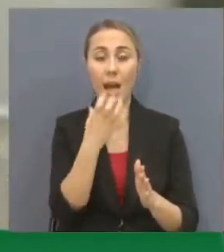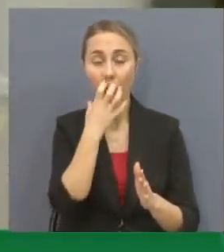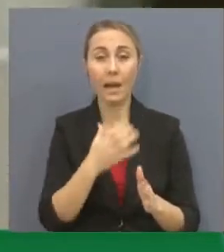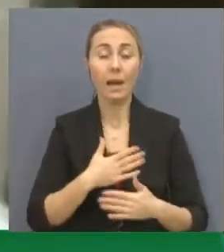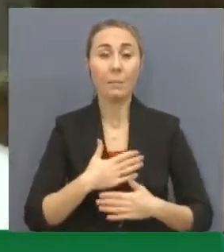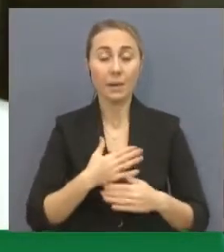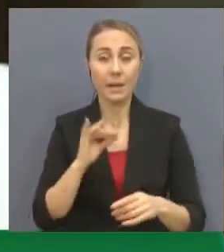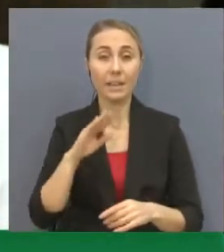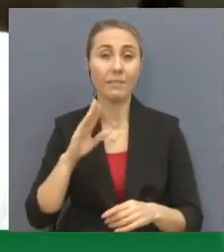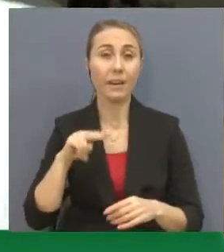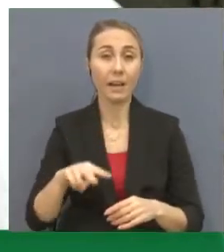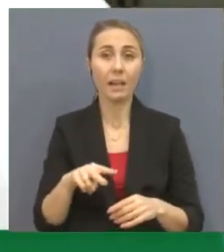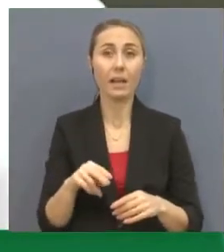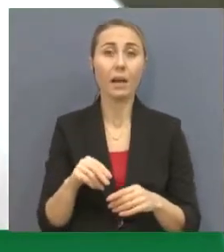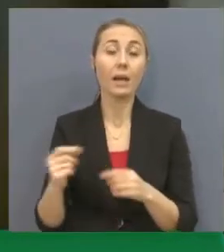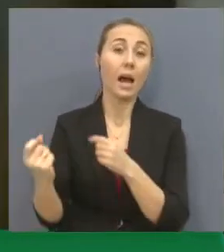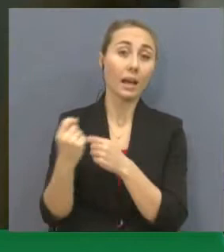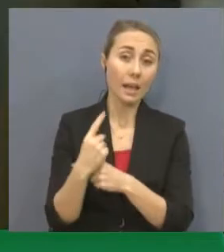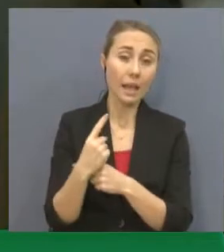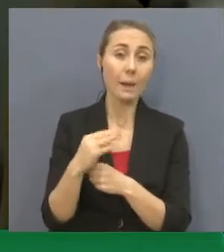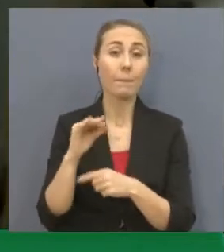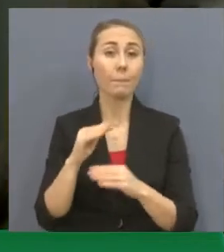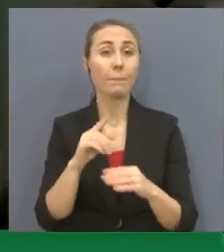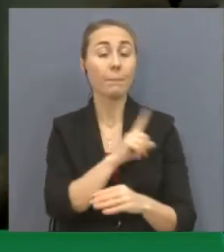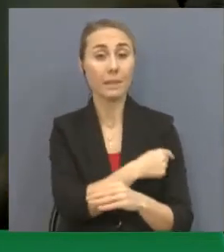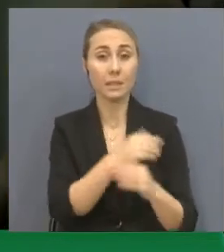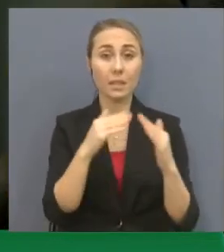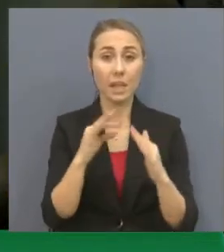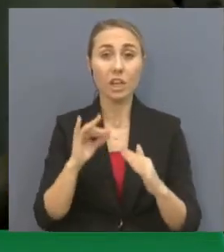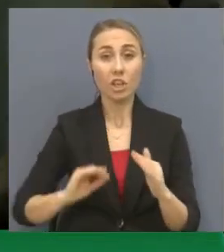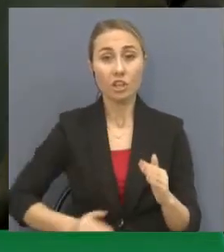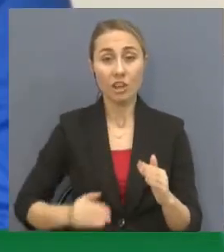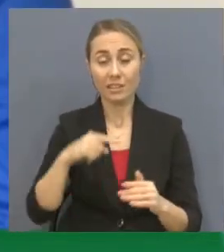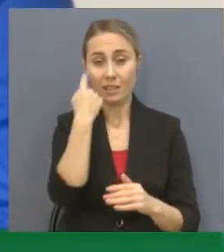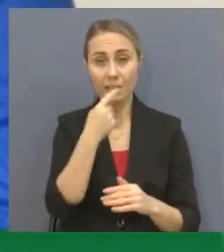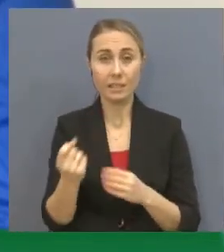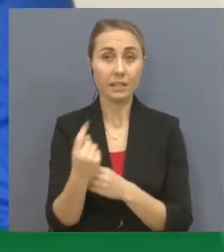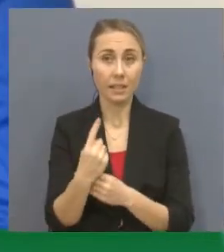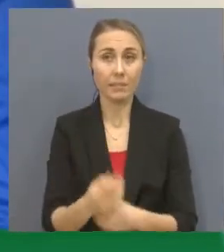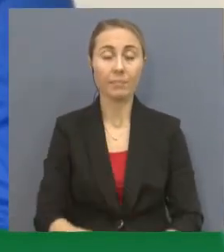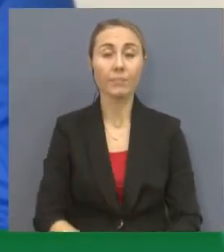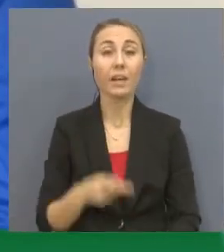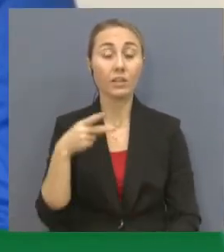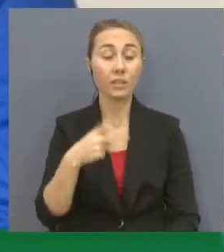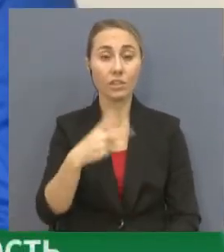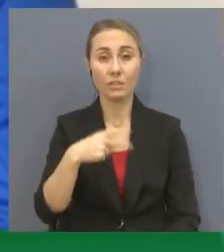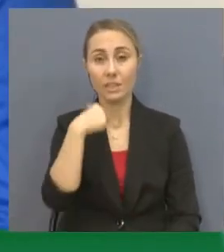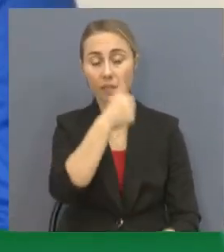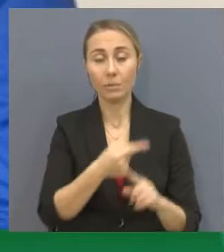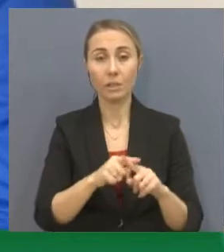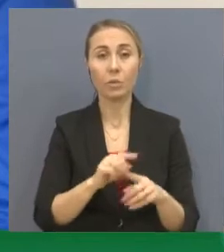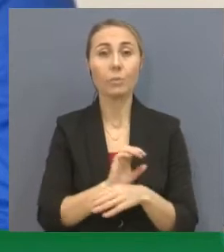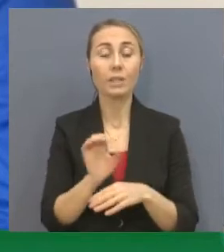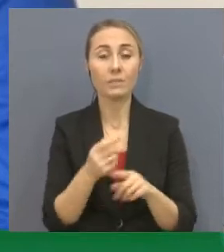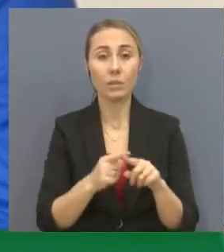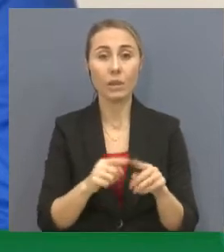при и продолжает поступать так как медицинских учреждений такие от частных лиц 2020 году произведено 803